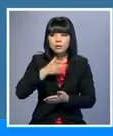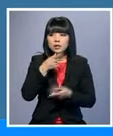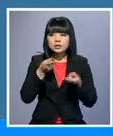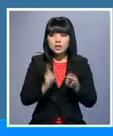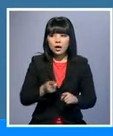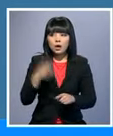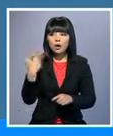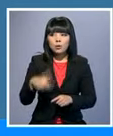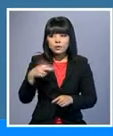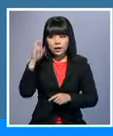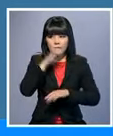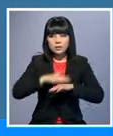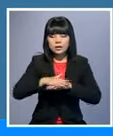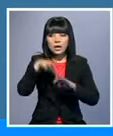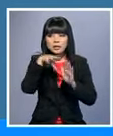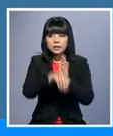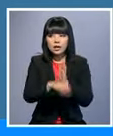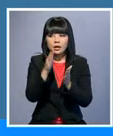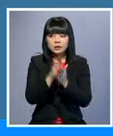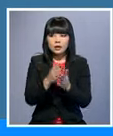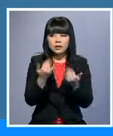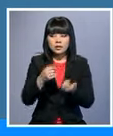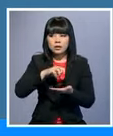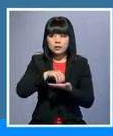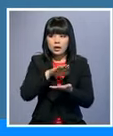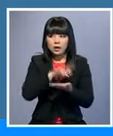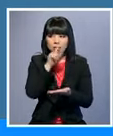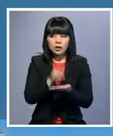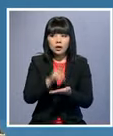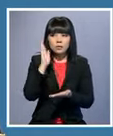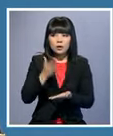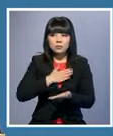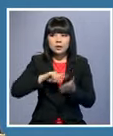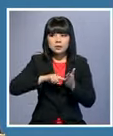30 өркендеген өскен елдің арасына енеміз. Мақсатымыз сол.